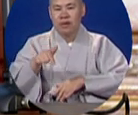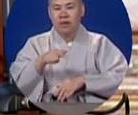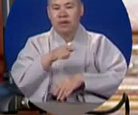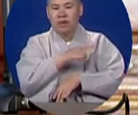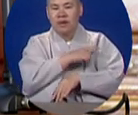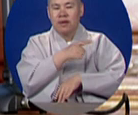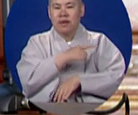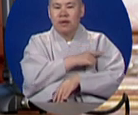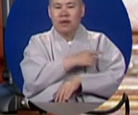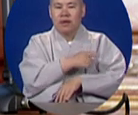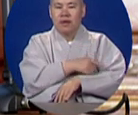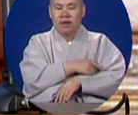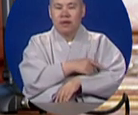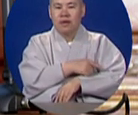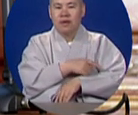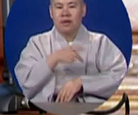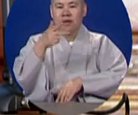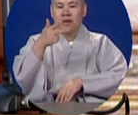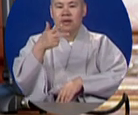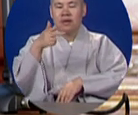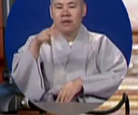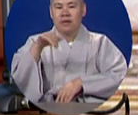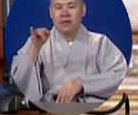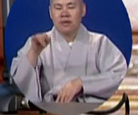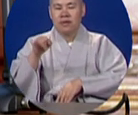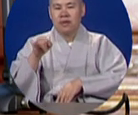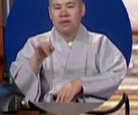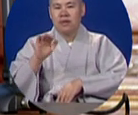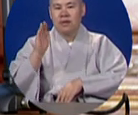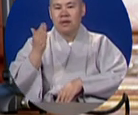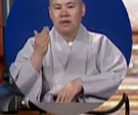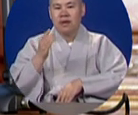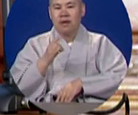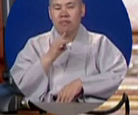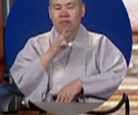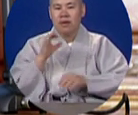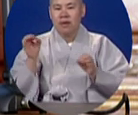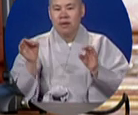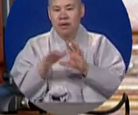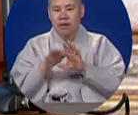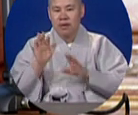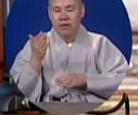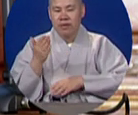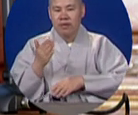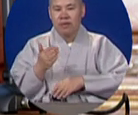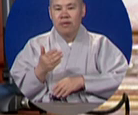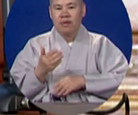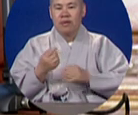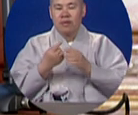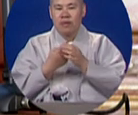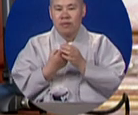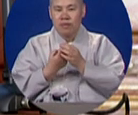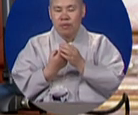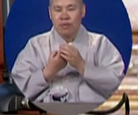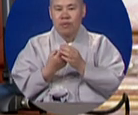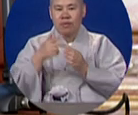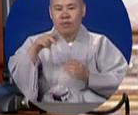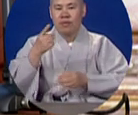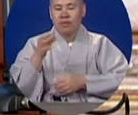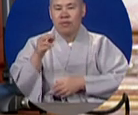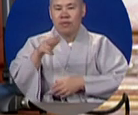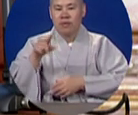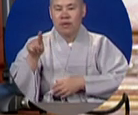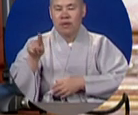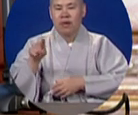칠지에서 없어져요 칠지 그리고 종자식 이숙식이 있는데 이